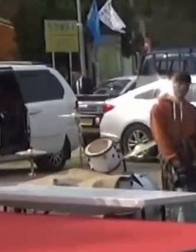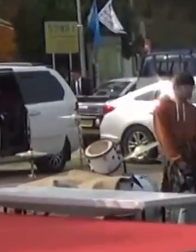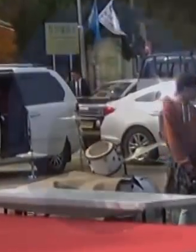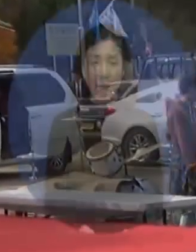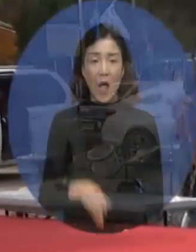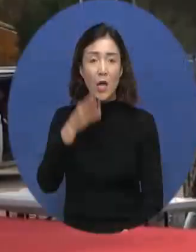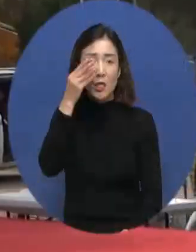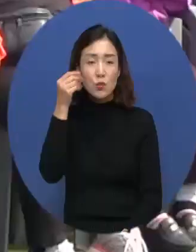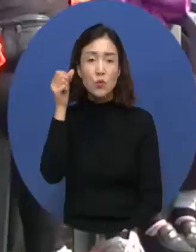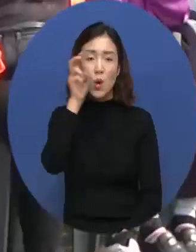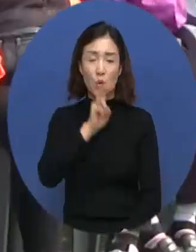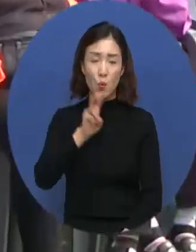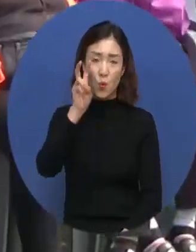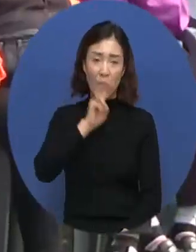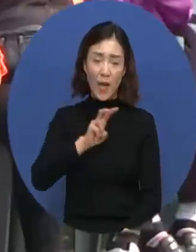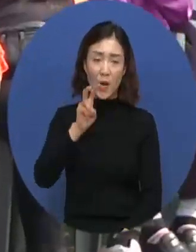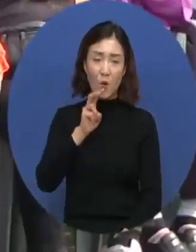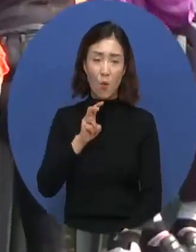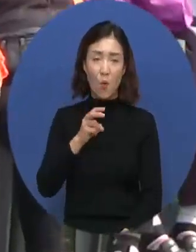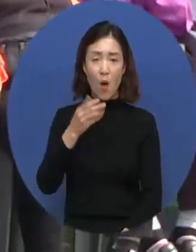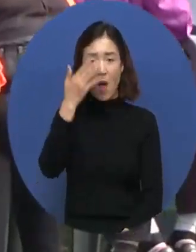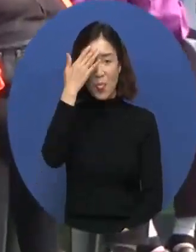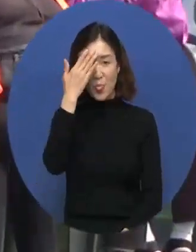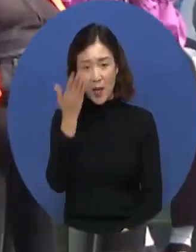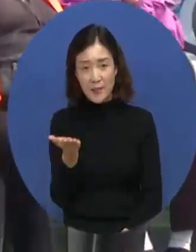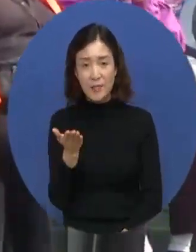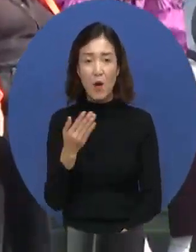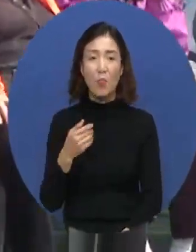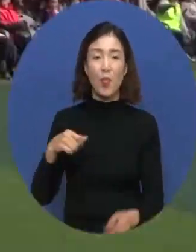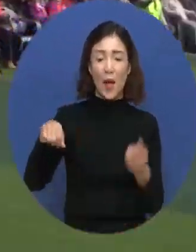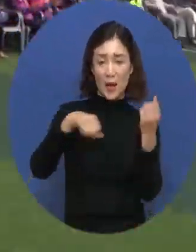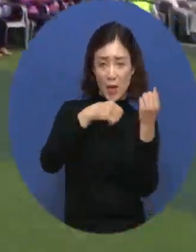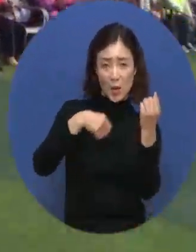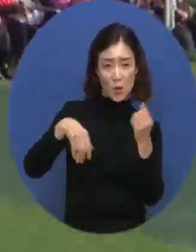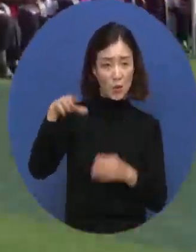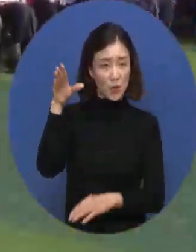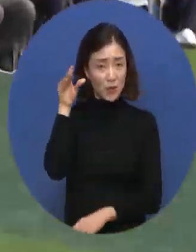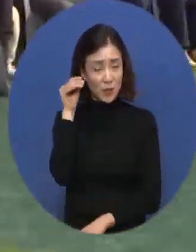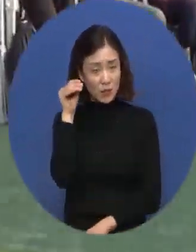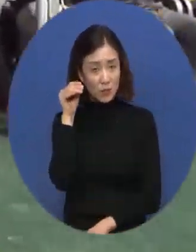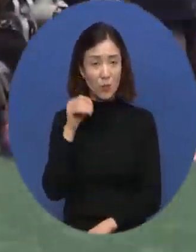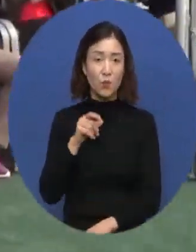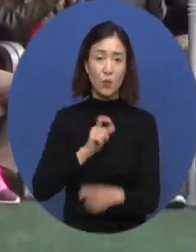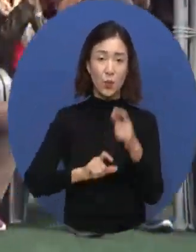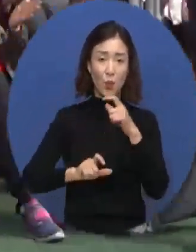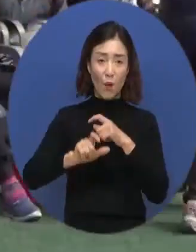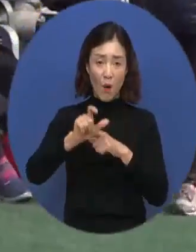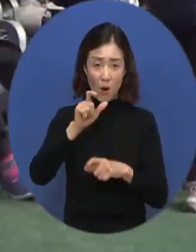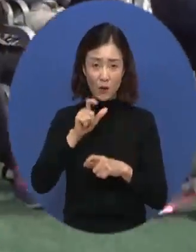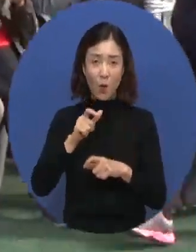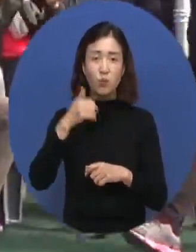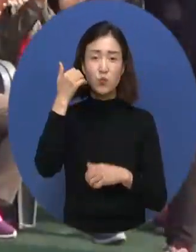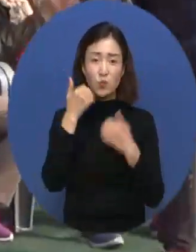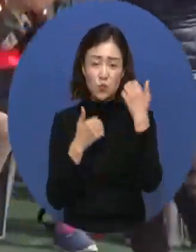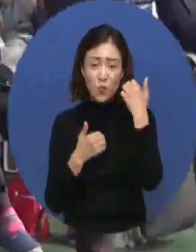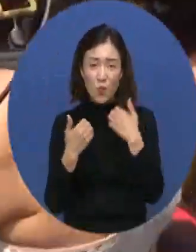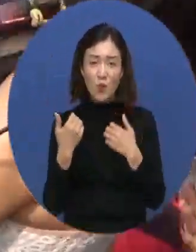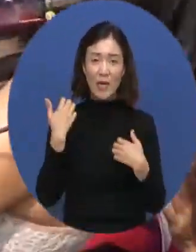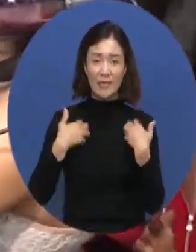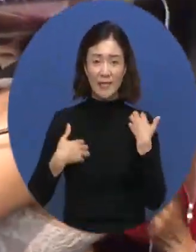익숙한 노래를 낯선 악기로 듣는 새로움, 그리고 더 나아가서 누구보다 흥겨운 무대 매너를